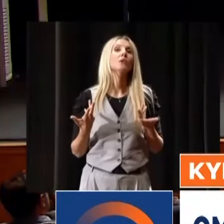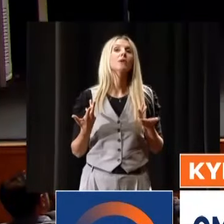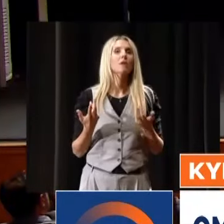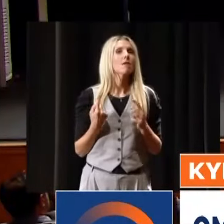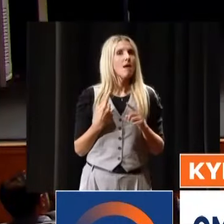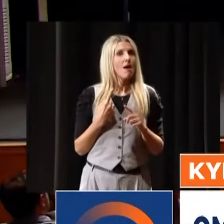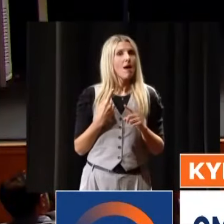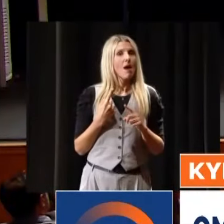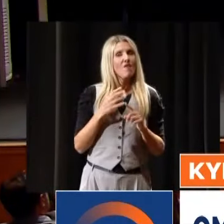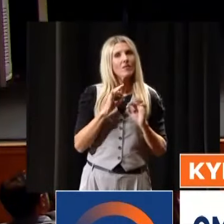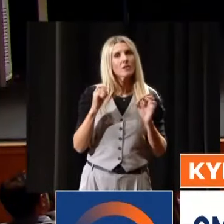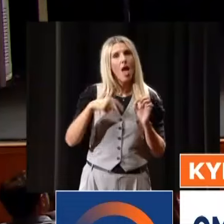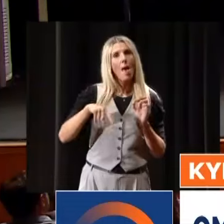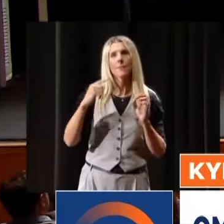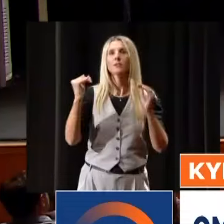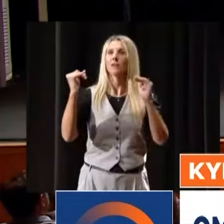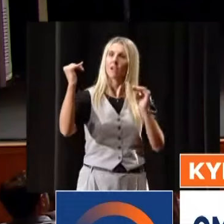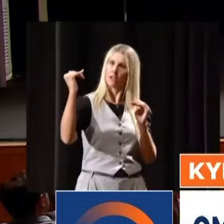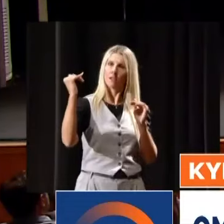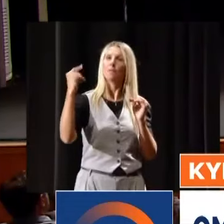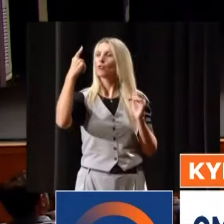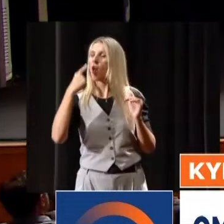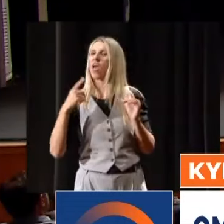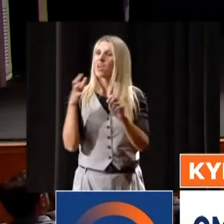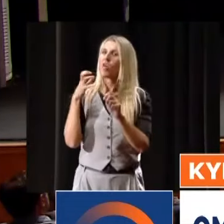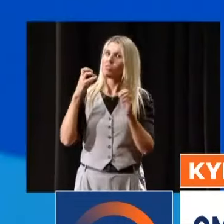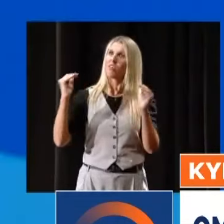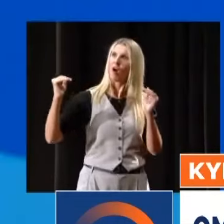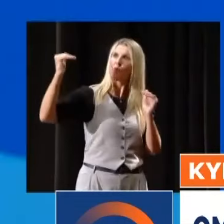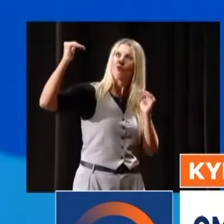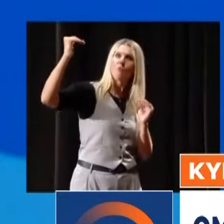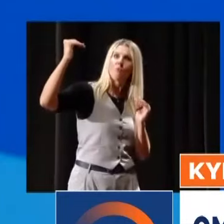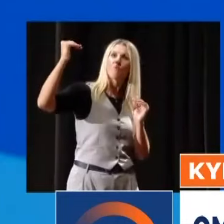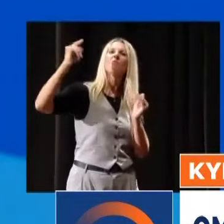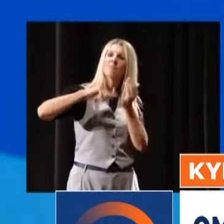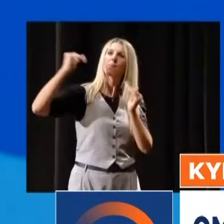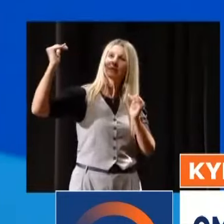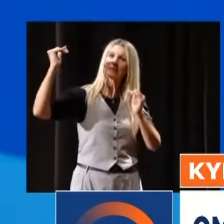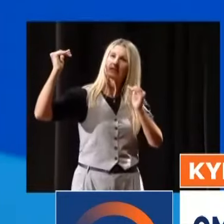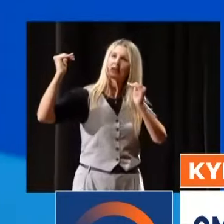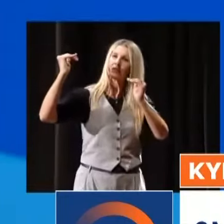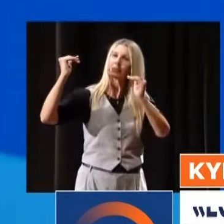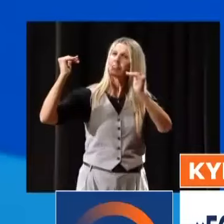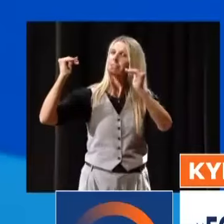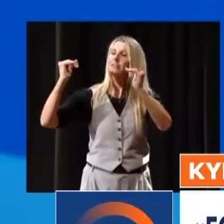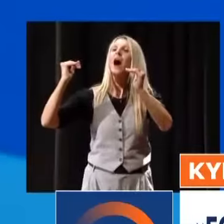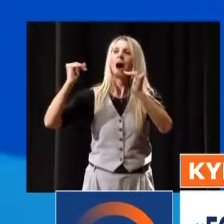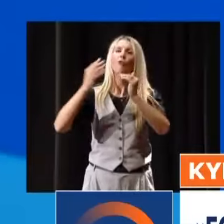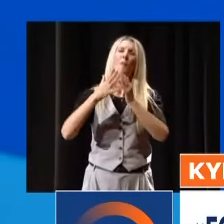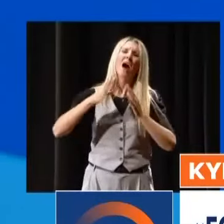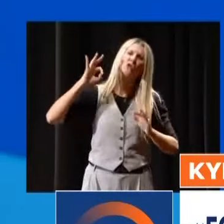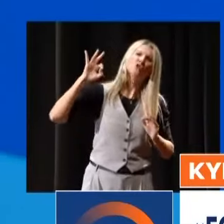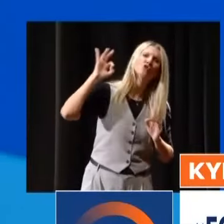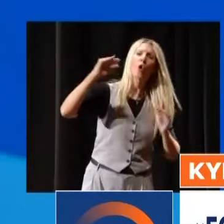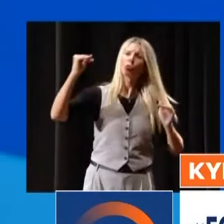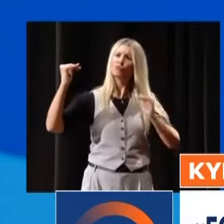σίγουρα υστερούμε και πρέπει να καλύψουμε το χαμένο έδαφος. Και αυτό αποτελεί τον μεγάλο εθνικό στόχο αυτής της